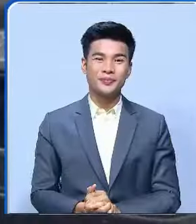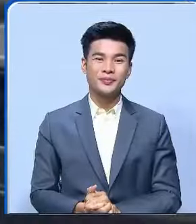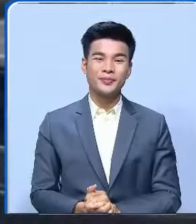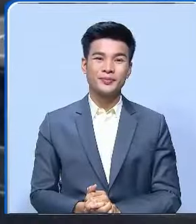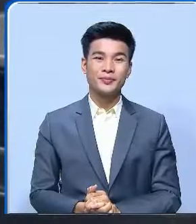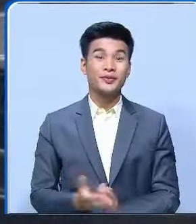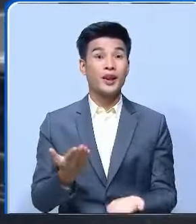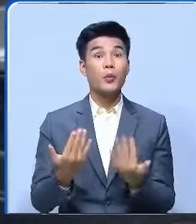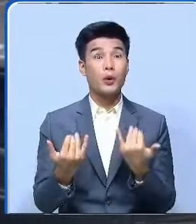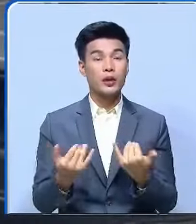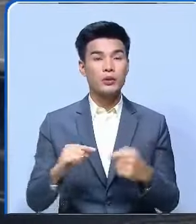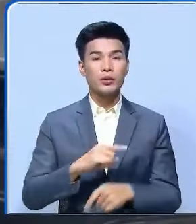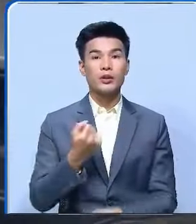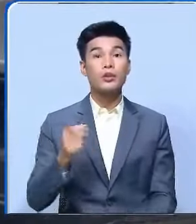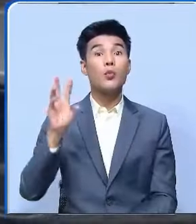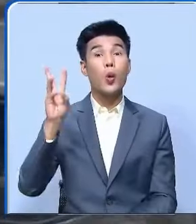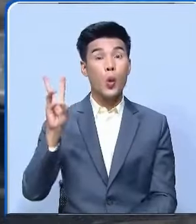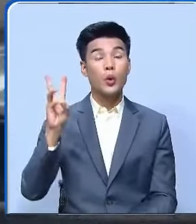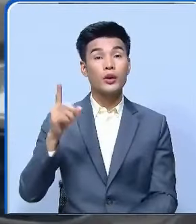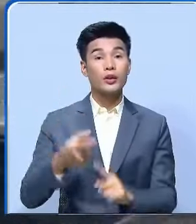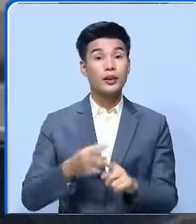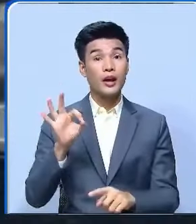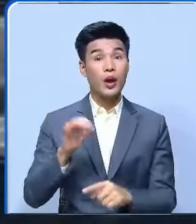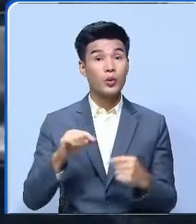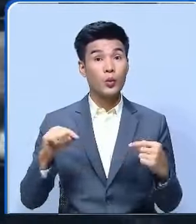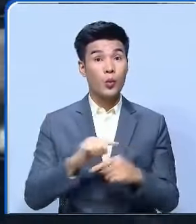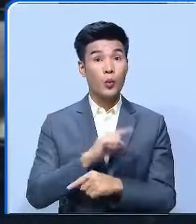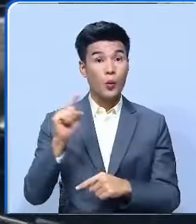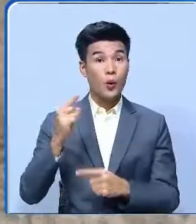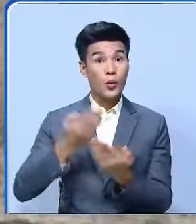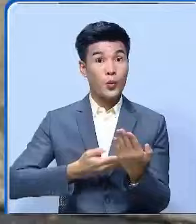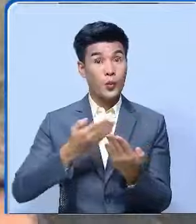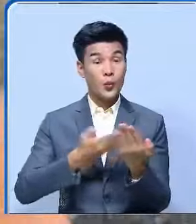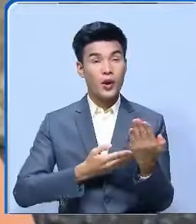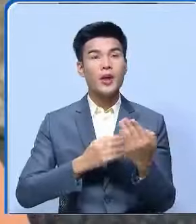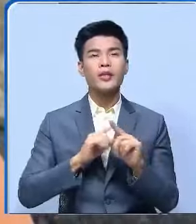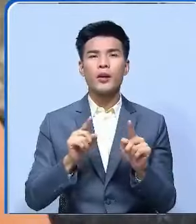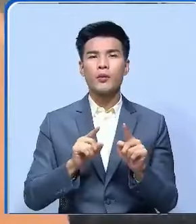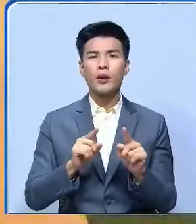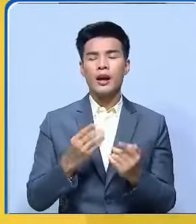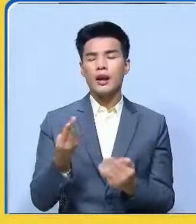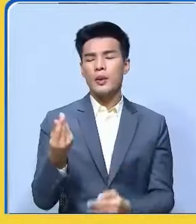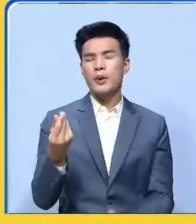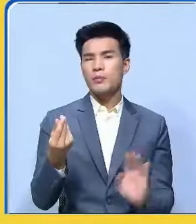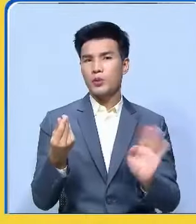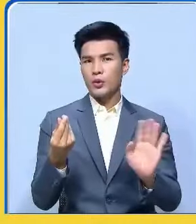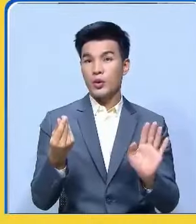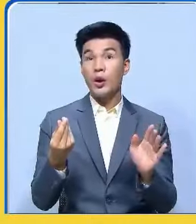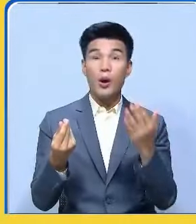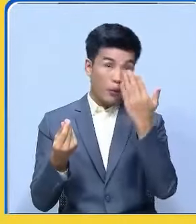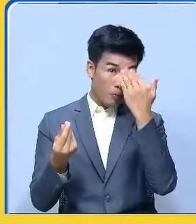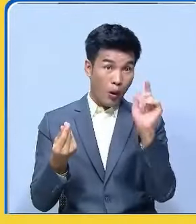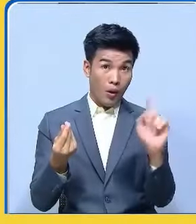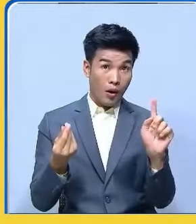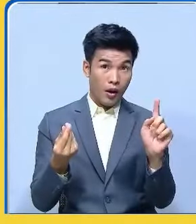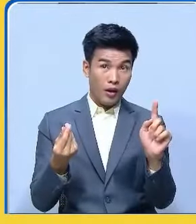และแม้ว่าวันนี้16กันยายนวันนี้วันออกสลากแล้วก็จริงแต่จะบอกว่าไม่ต้องรีบซื้อก็ได้เพราะอะไร